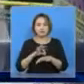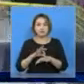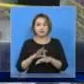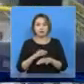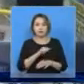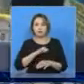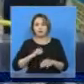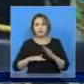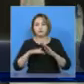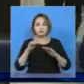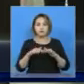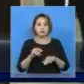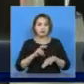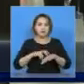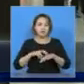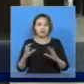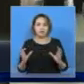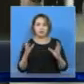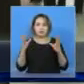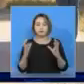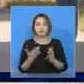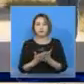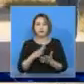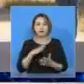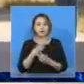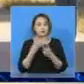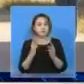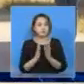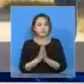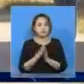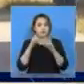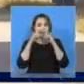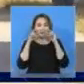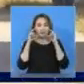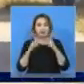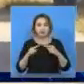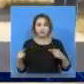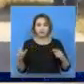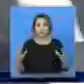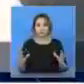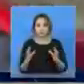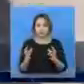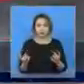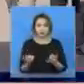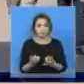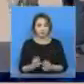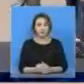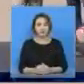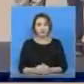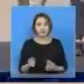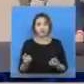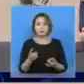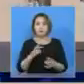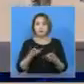өз қолымызда, сондықтан дәрігерлер сақтық шараларына салғырт қарамауды сұрайды. Бетперде тағып, әлеуметтік арақашықтықты сақтаңыз.